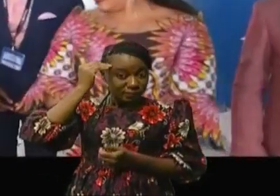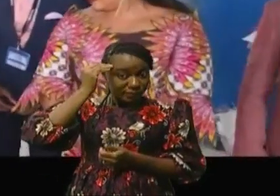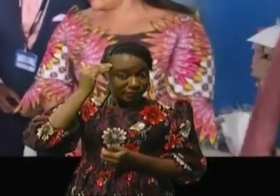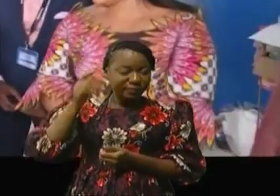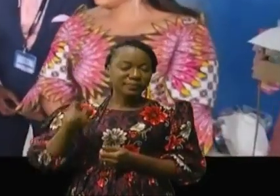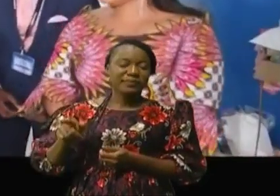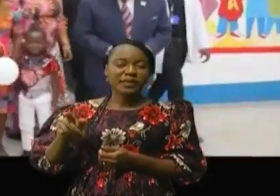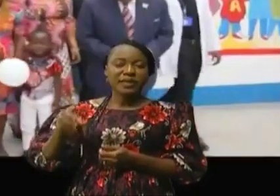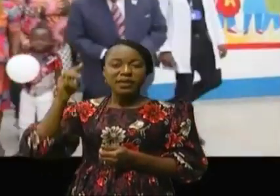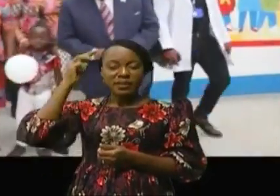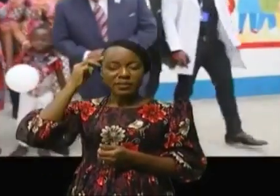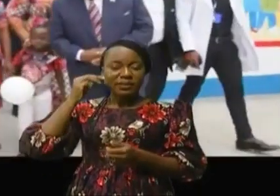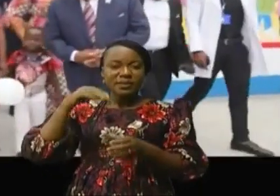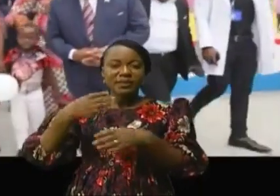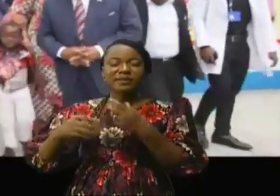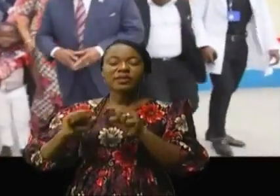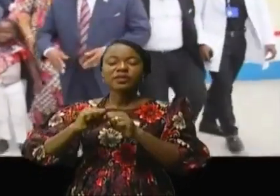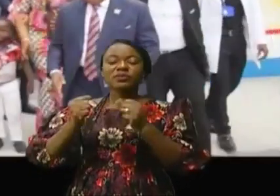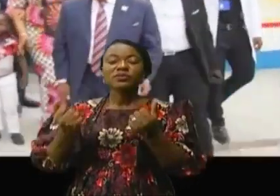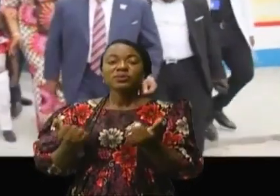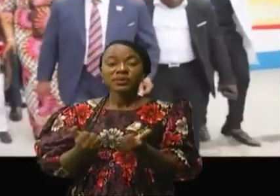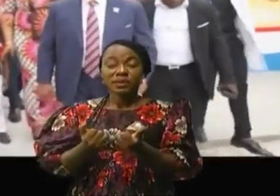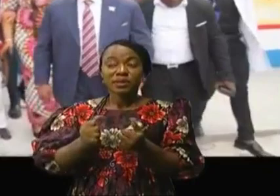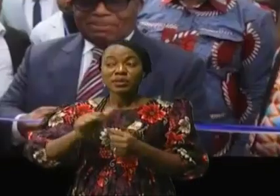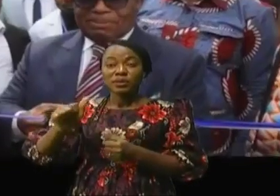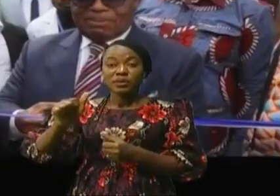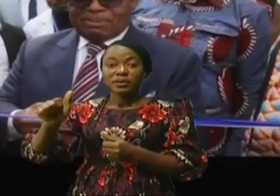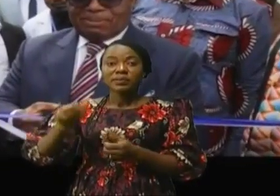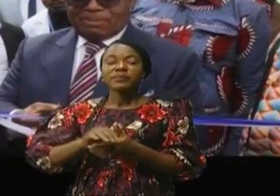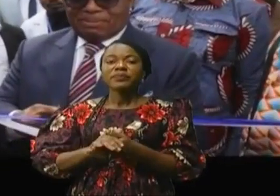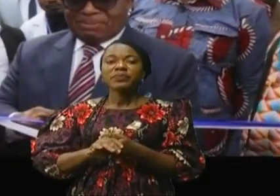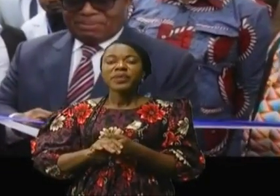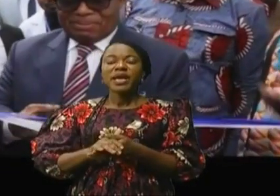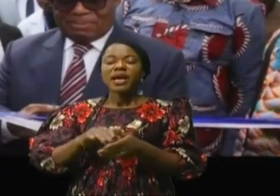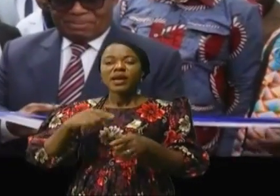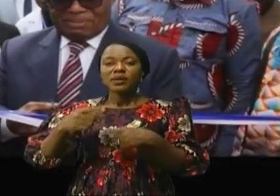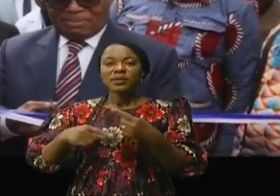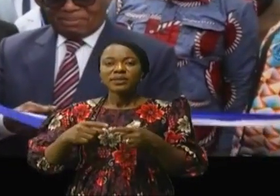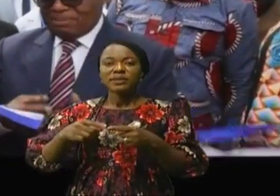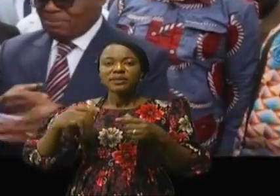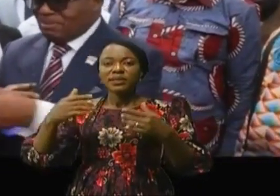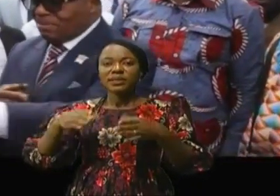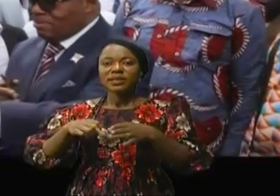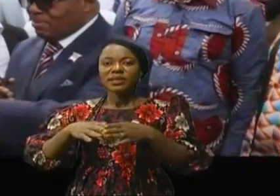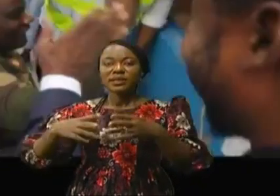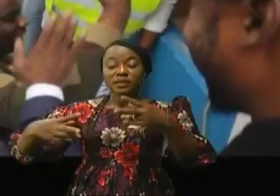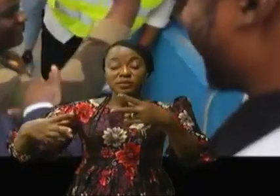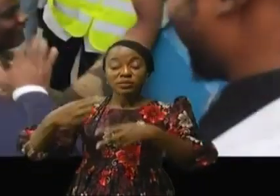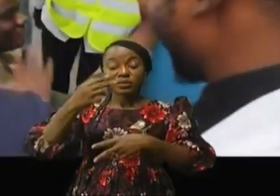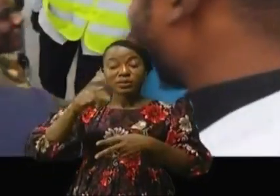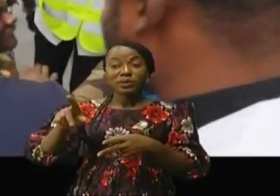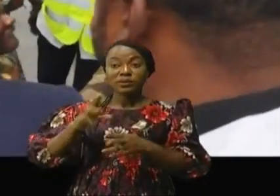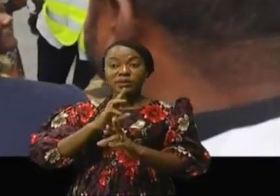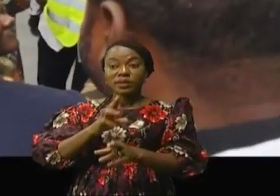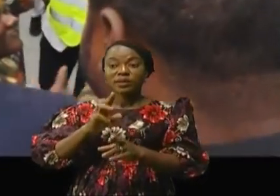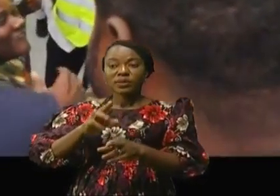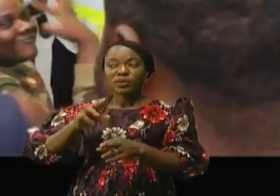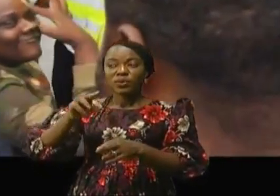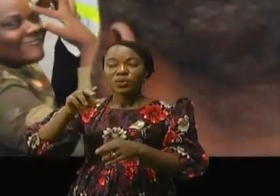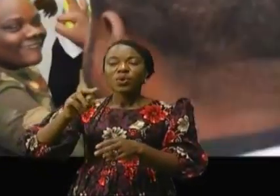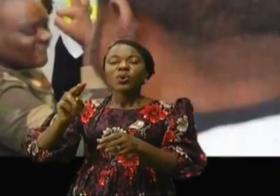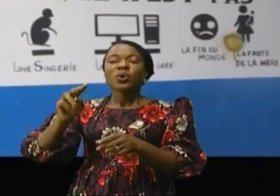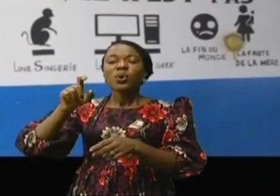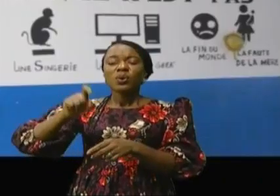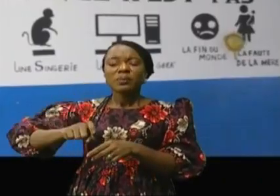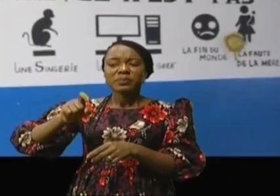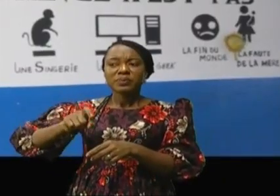Action humanitaire et solidarité nationale, Modeste Moutinga Mutushai, a présidé cette cérémonie d'inauguration. Pour répondre aux besoins des transports qui